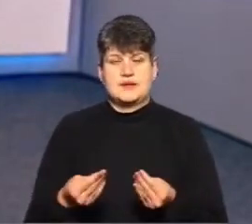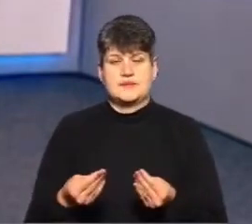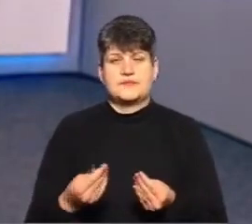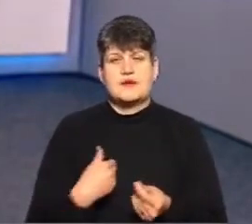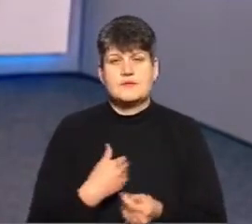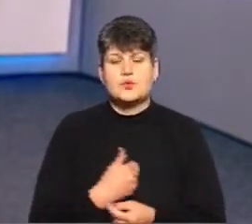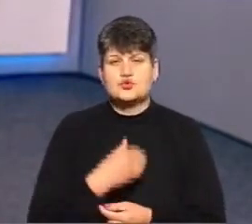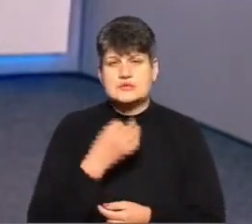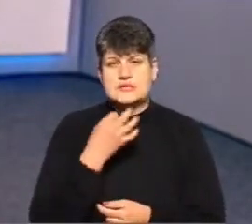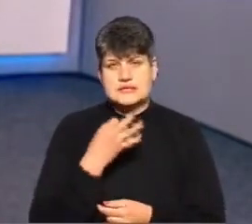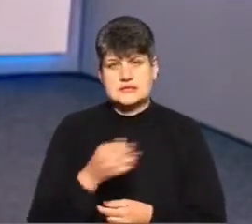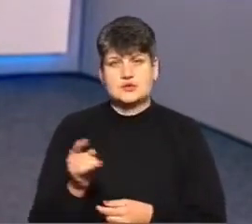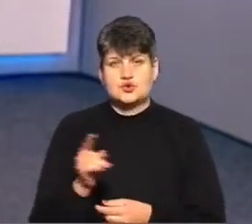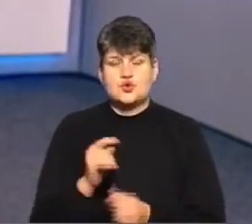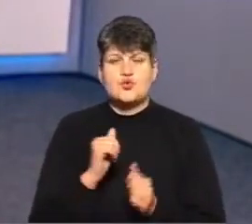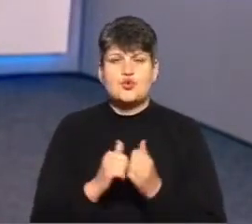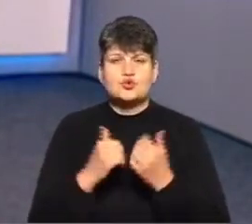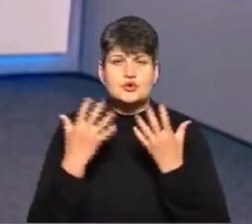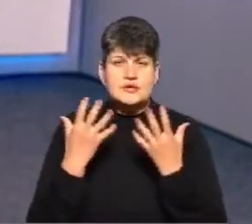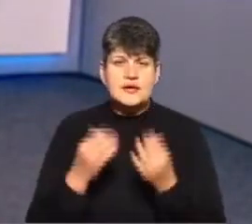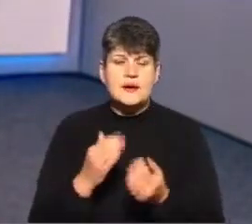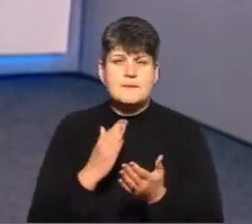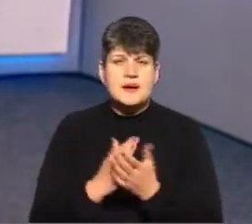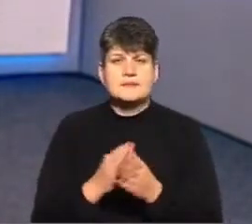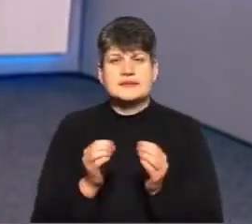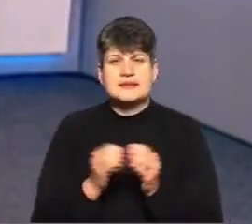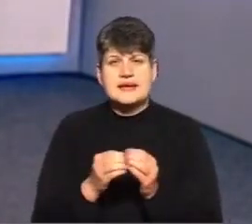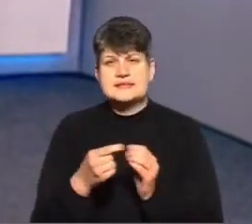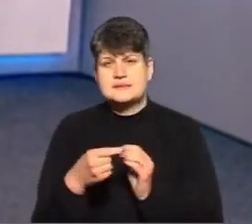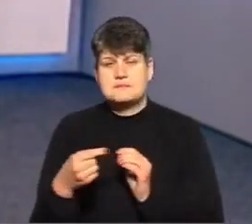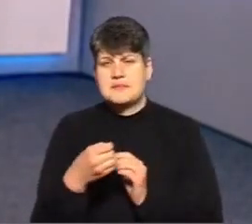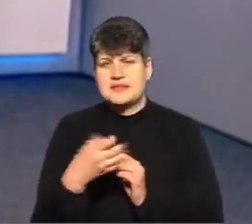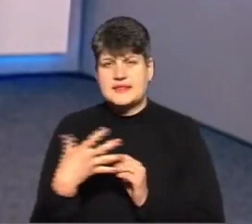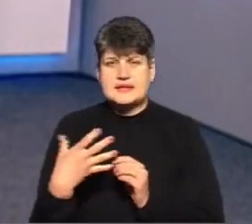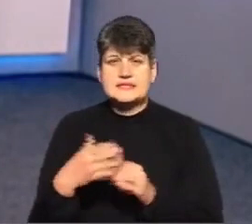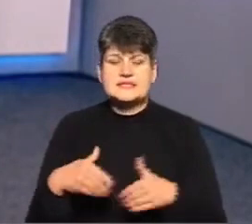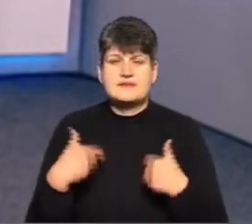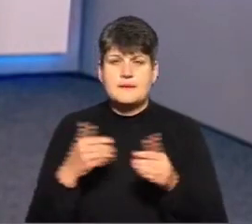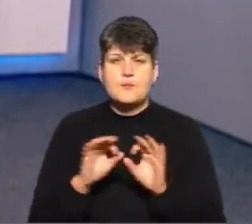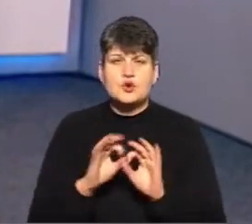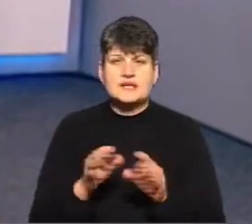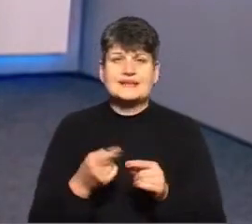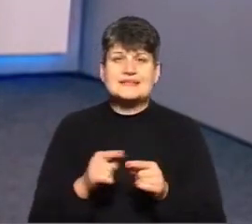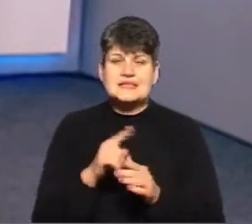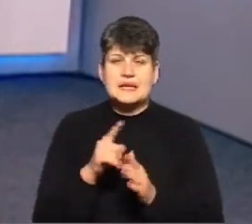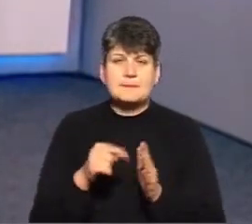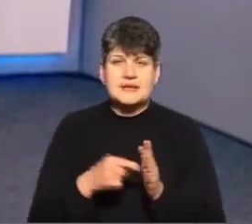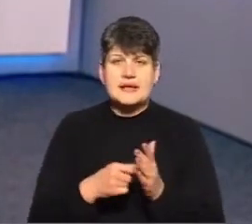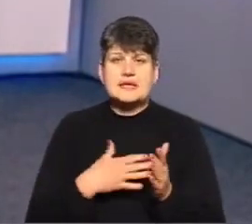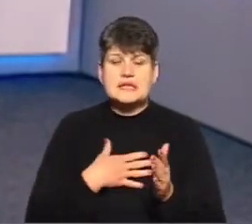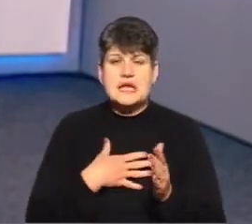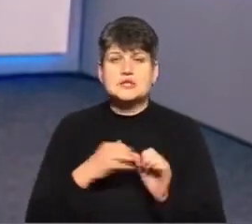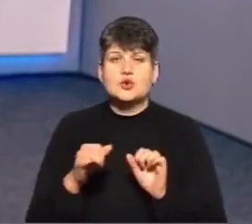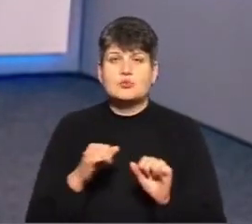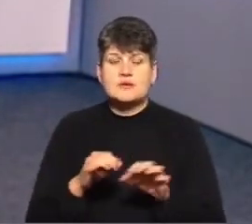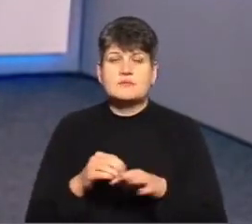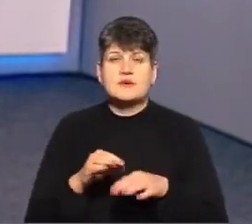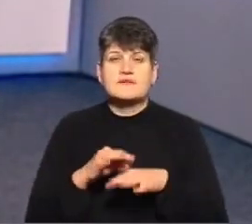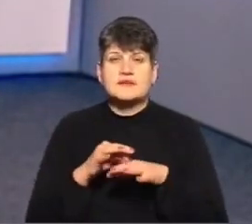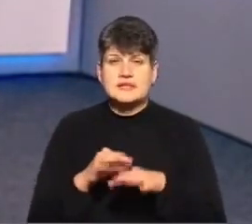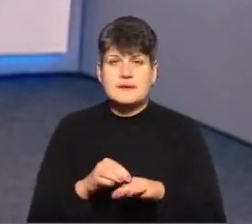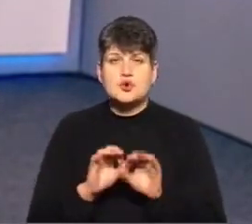що кожного дня ми маємо 10-15 звернень по роз'ясненню по цих питаннях. Наше управління, ми ведемо роз'яснювальну роботу,